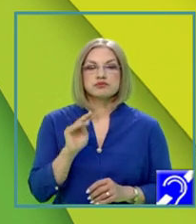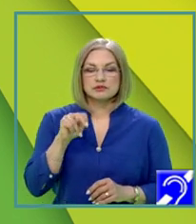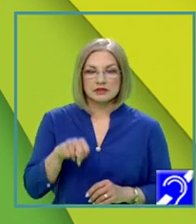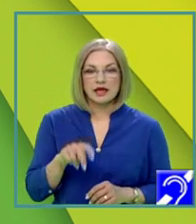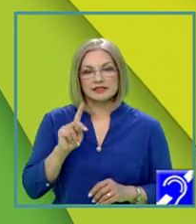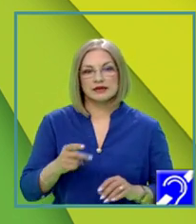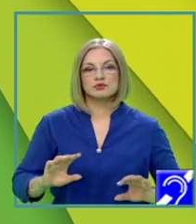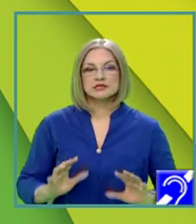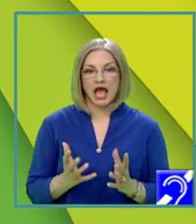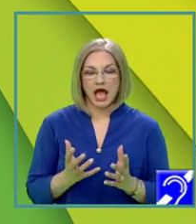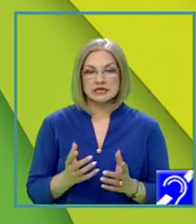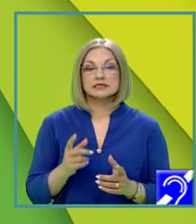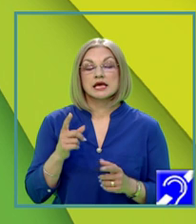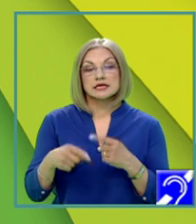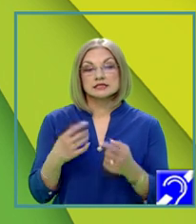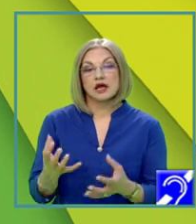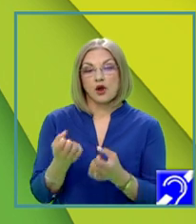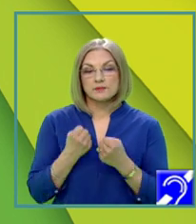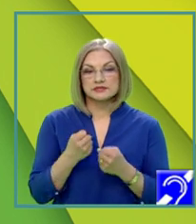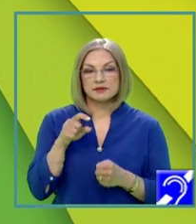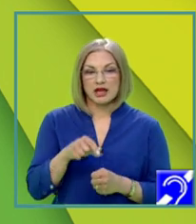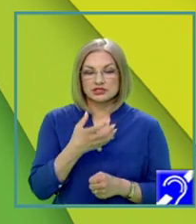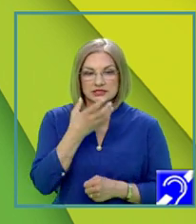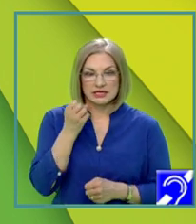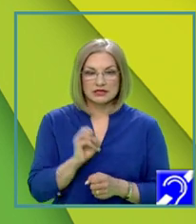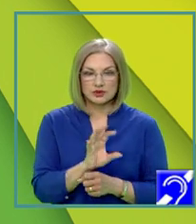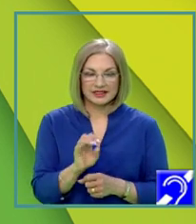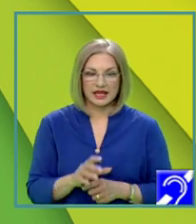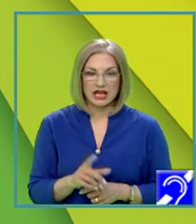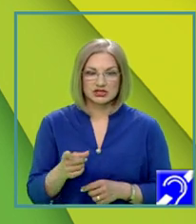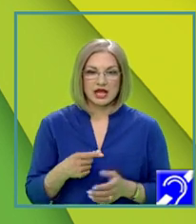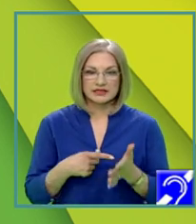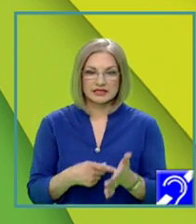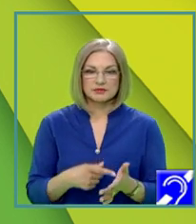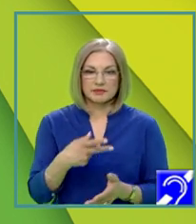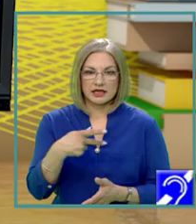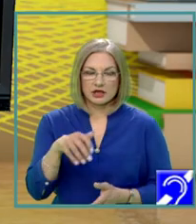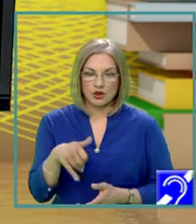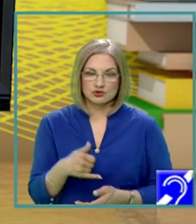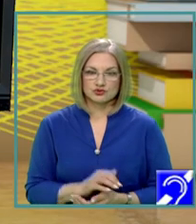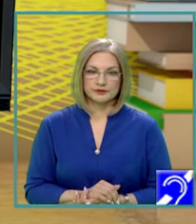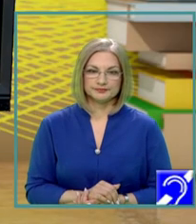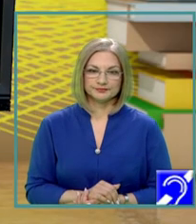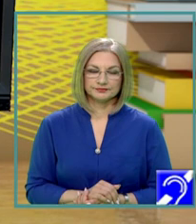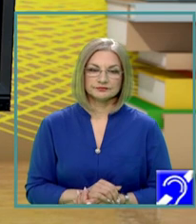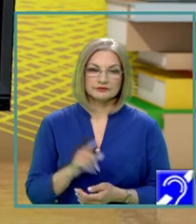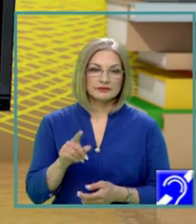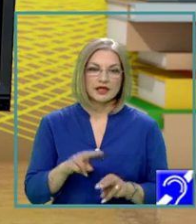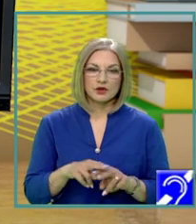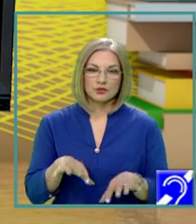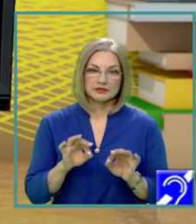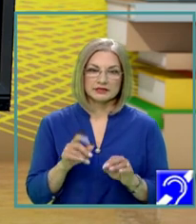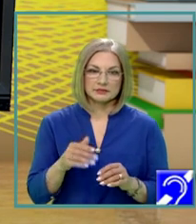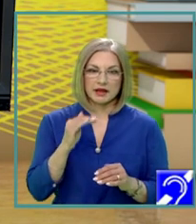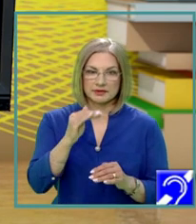arsă astfel încât să obținem această căldură degajată exprimată în chiloți Oli acest lucru îl determină în fi de